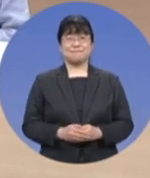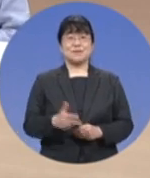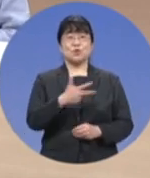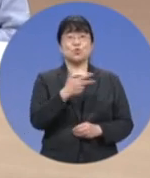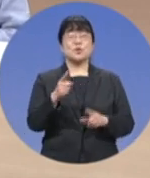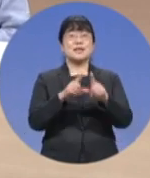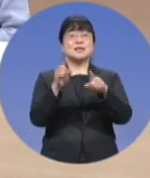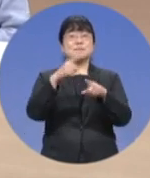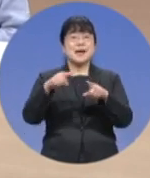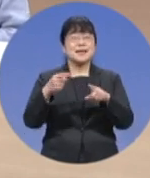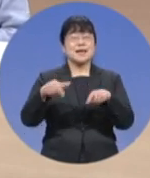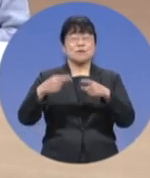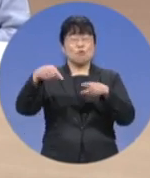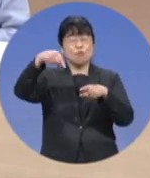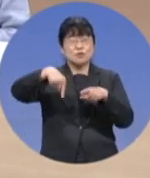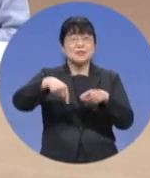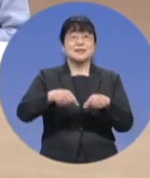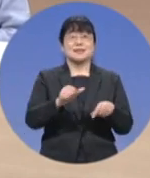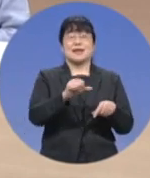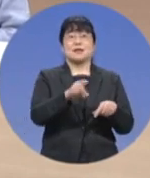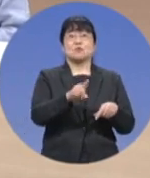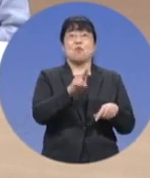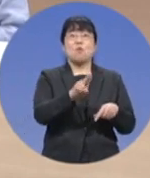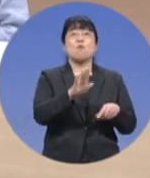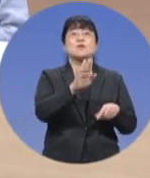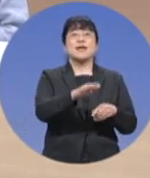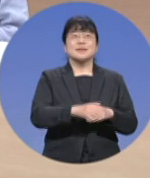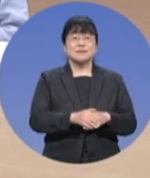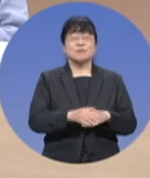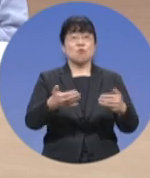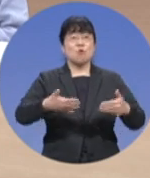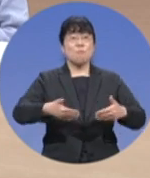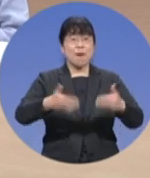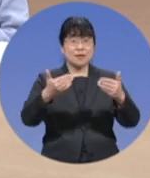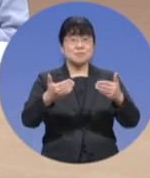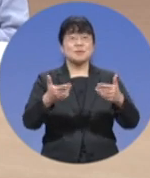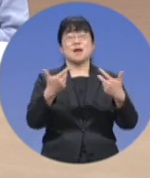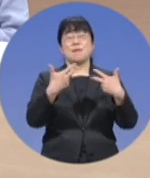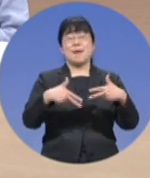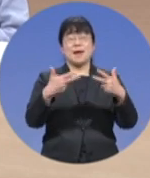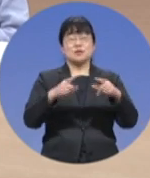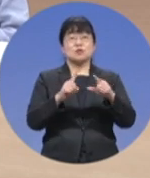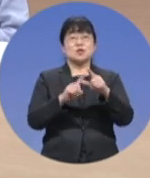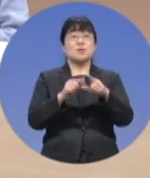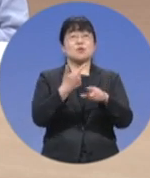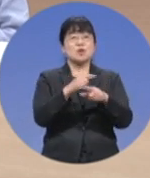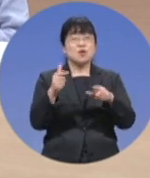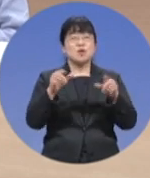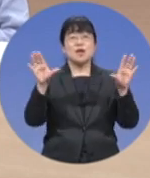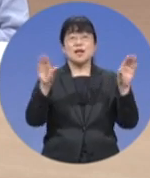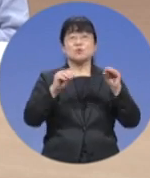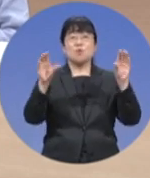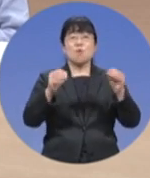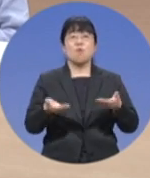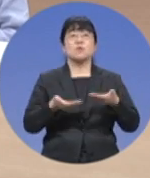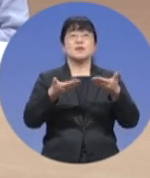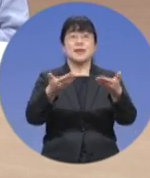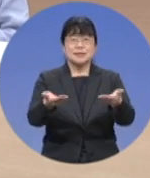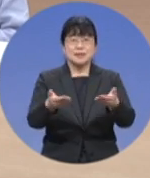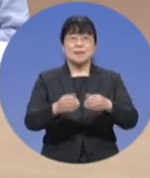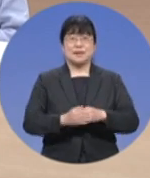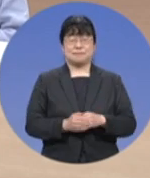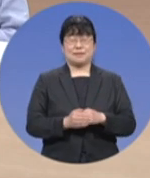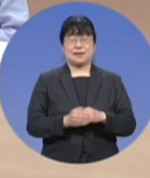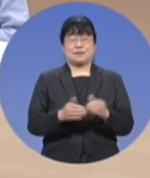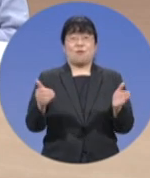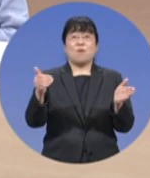ウィークリー千葉県、小杉真希です。 麻生千恵です。 この番組では毎週千葉県のさまざまな話題をお届けしてまいります。 番